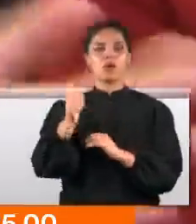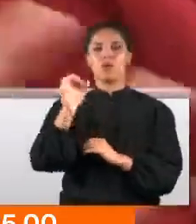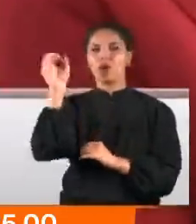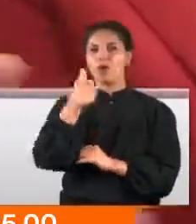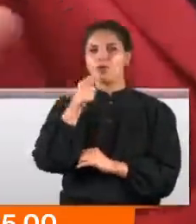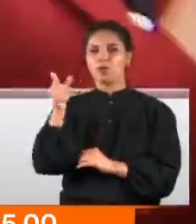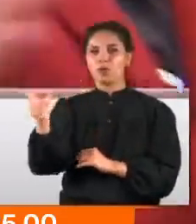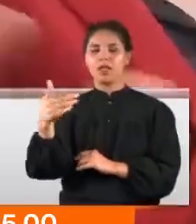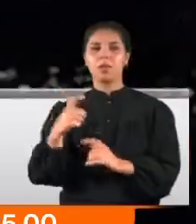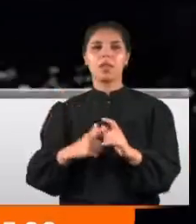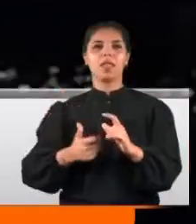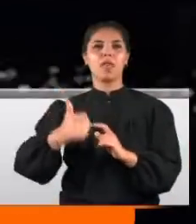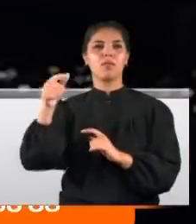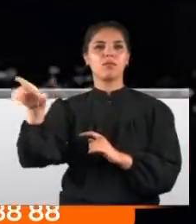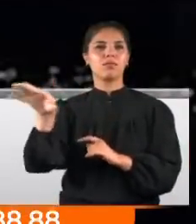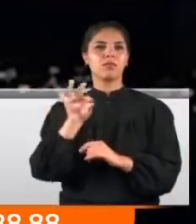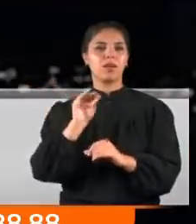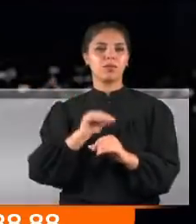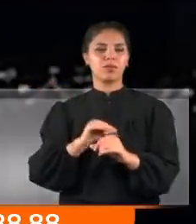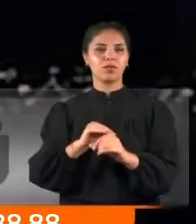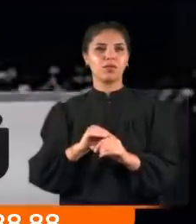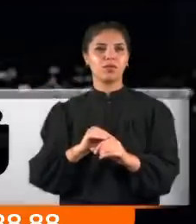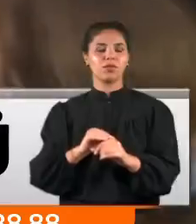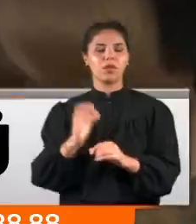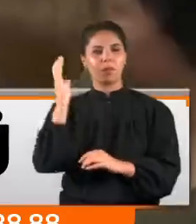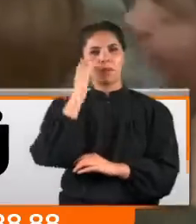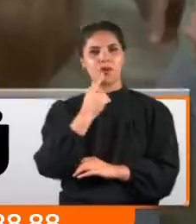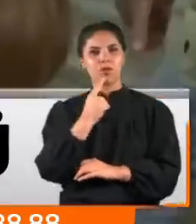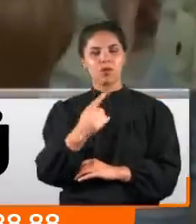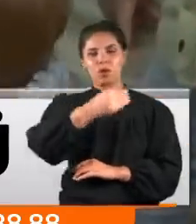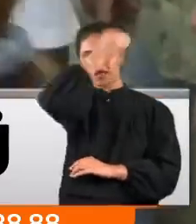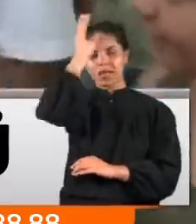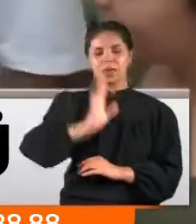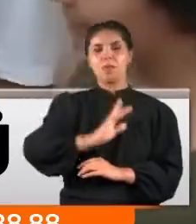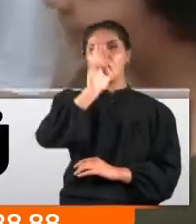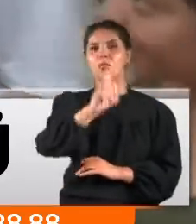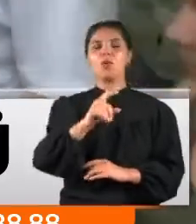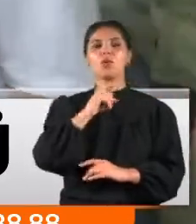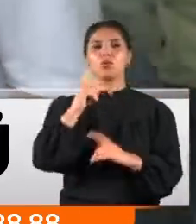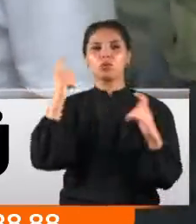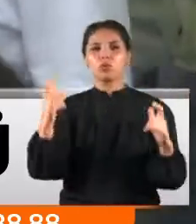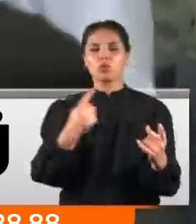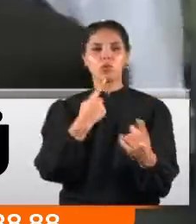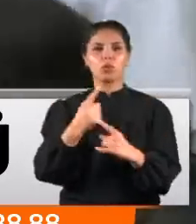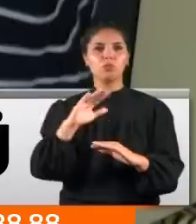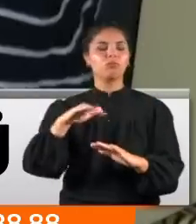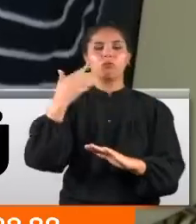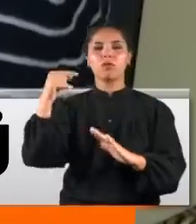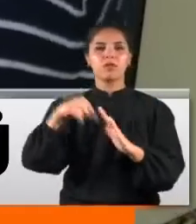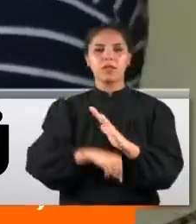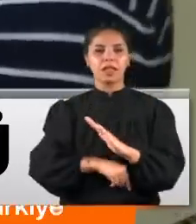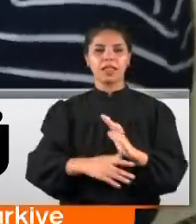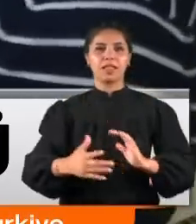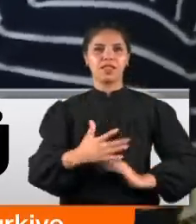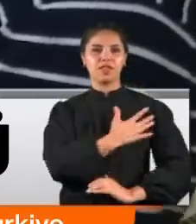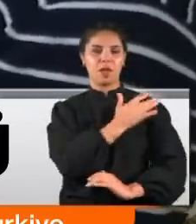koltuğu için ön plana çıkardı. Hiçbir şey olmamış gibi davranamayız. İmamoğlu'nun Tunceli çıkarmasının perde arkasını ise